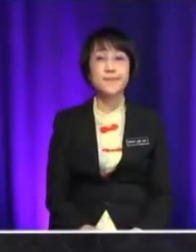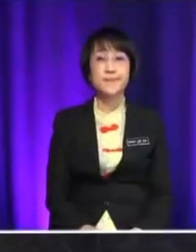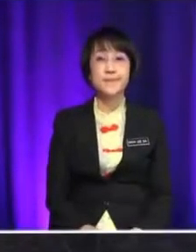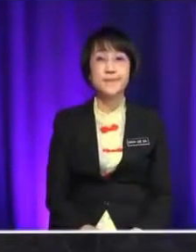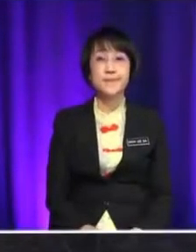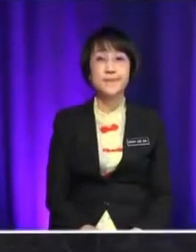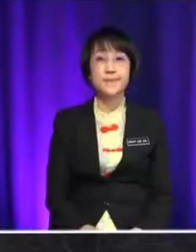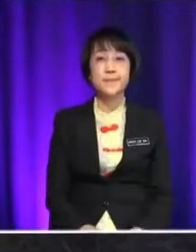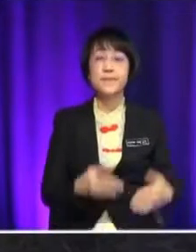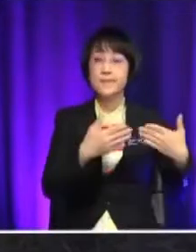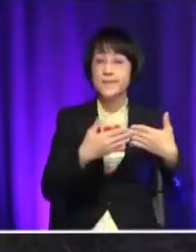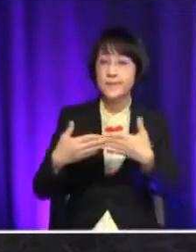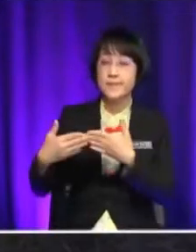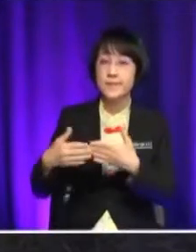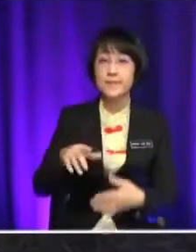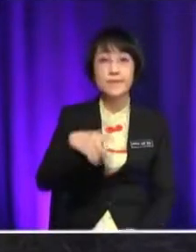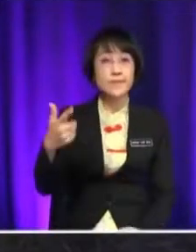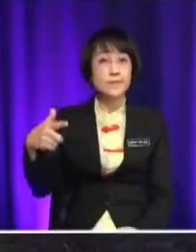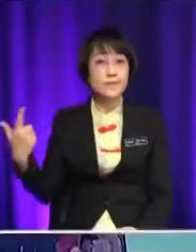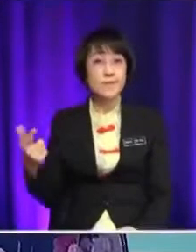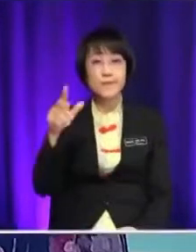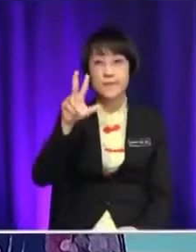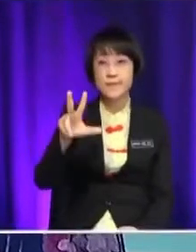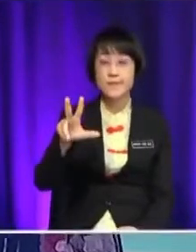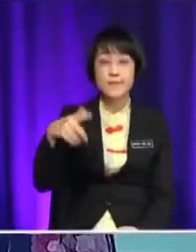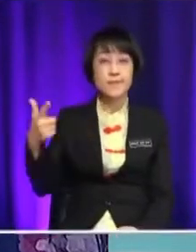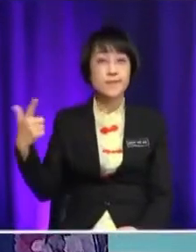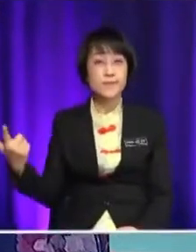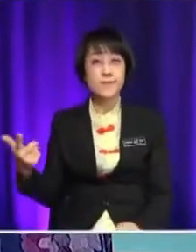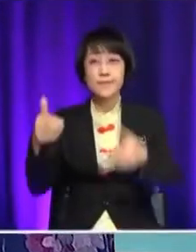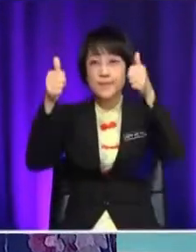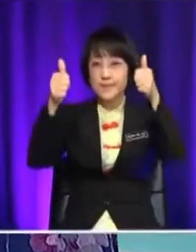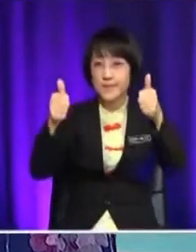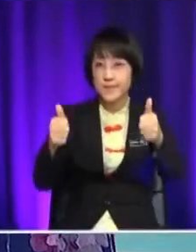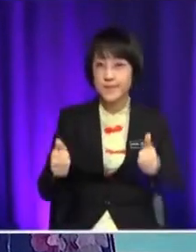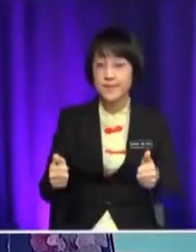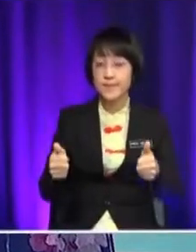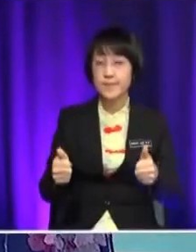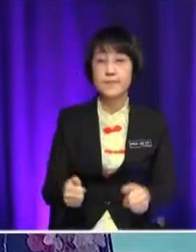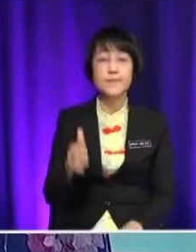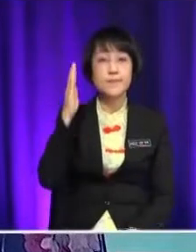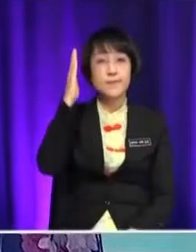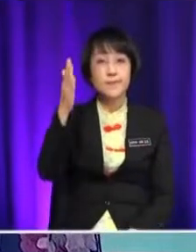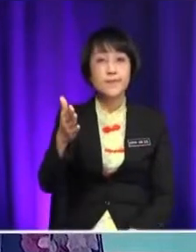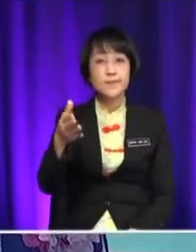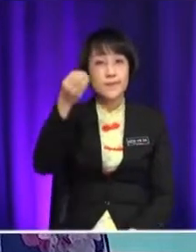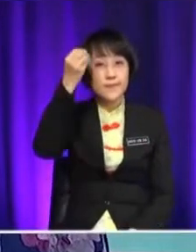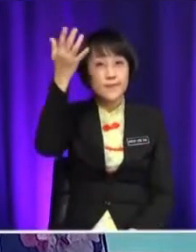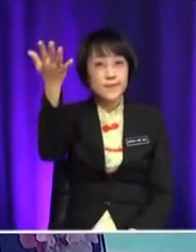ya. Okey, seterusnya yang lainnya tu, 3 yang lain tu merupakan ahli. Ya, mereka akan